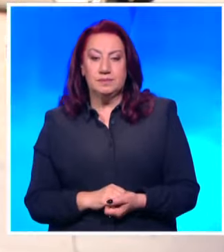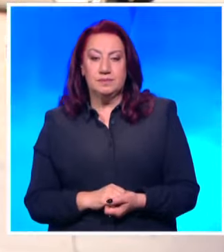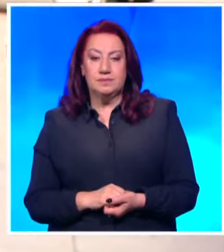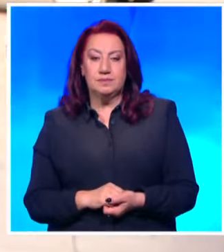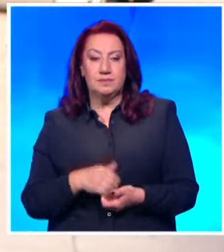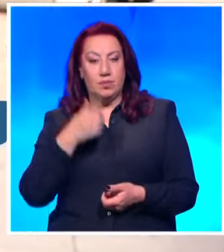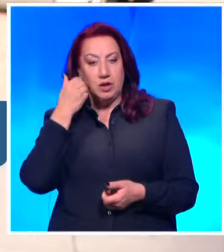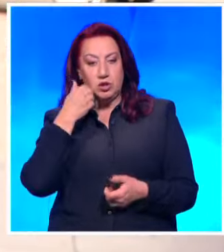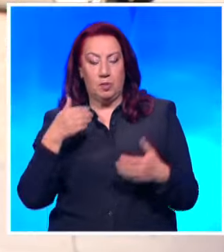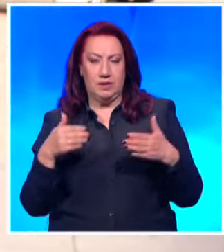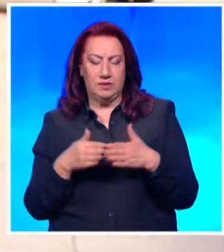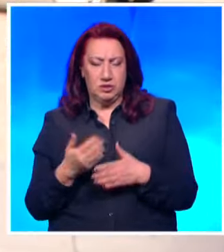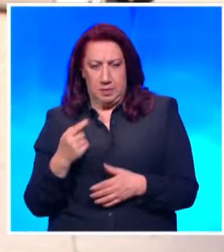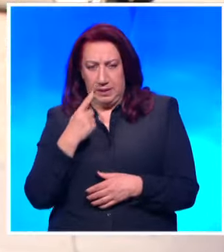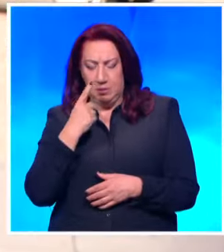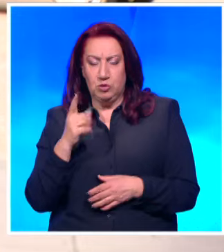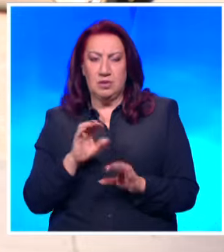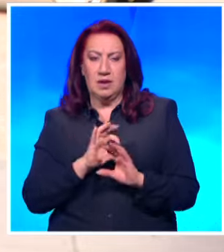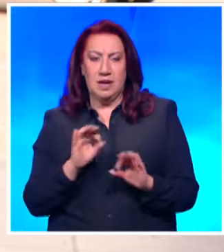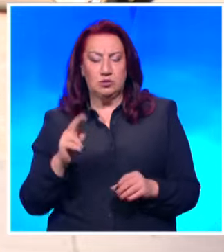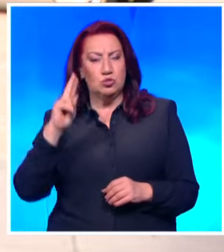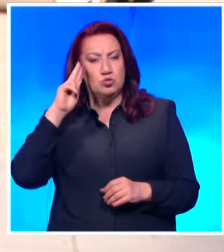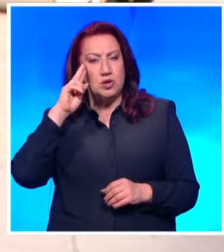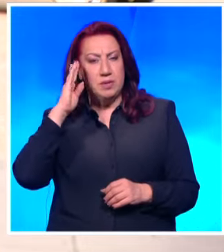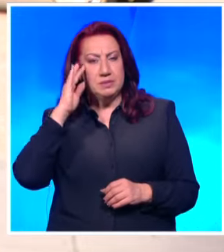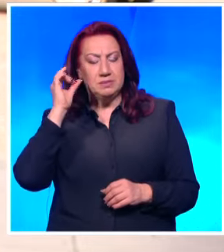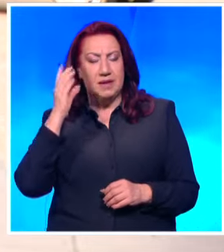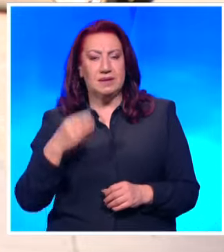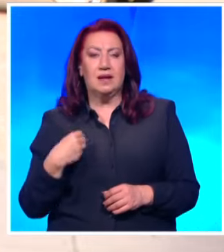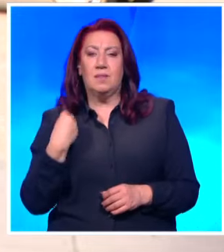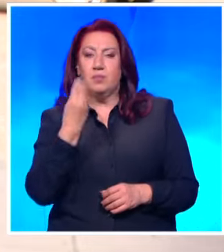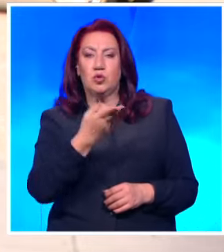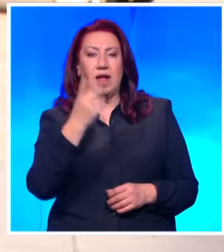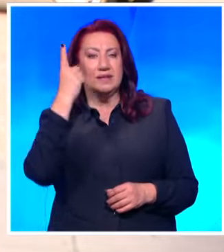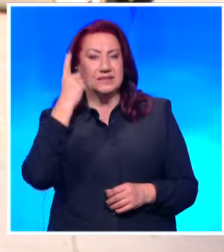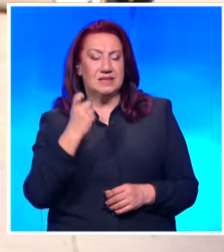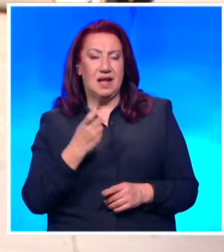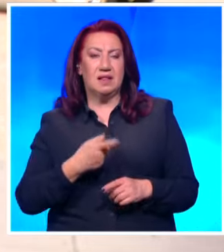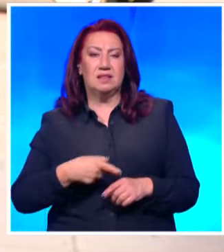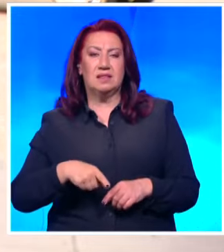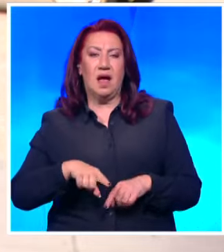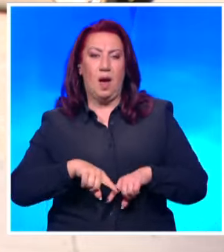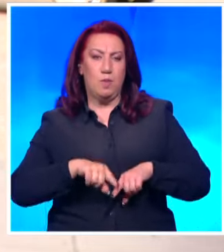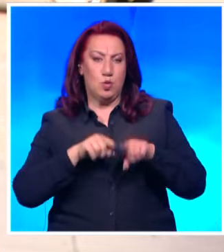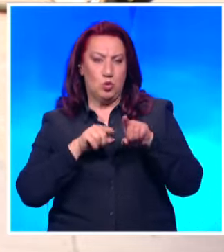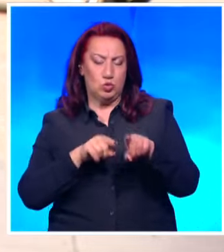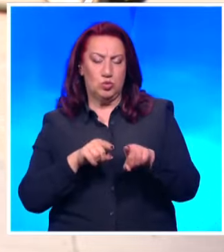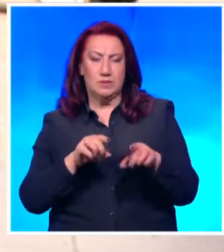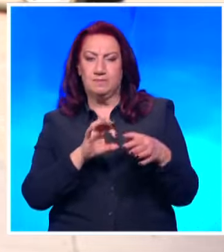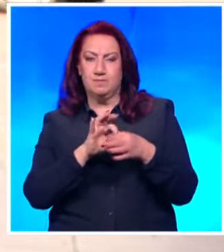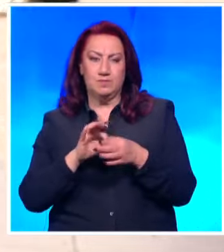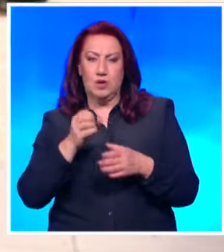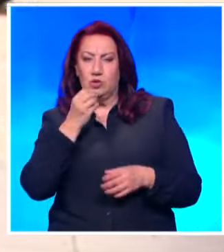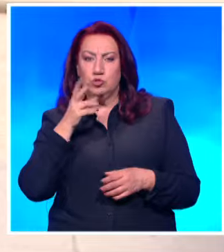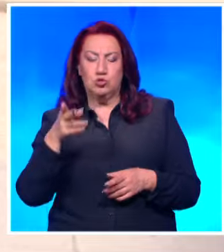Добър вечер. Преди минути стана ясно, че служебният премиер Димитър Главчев е подал сигнал до прокуратурата по случая с разрешаването на строежа